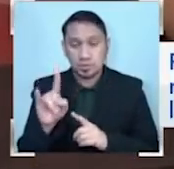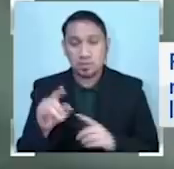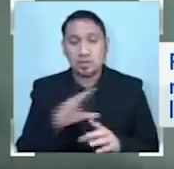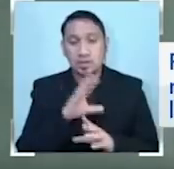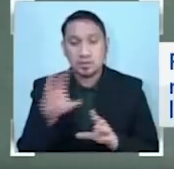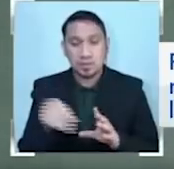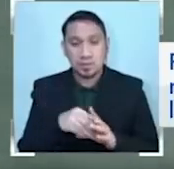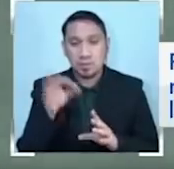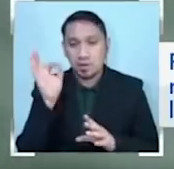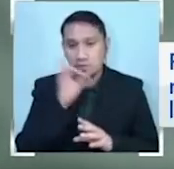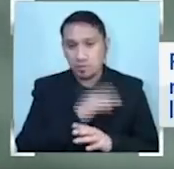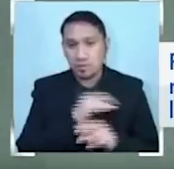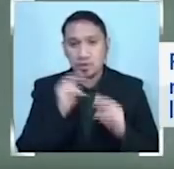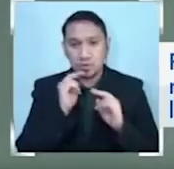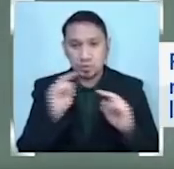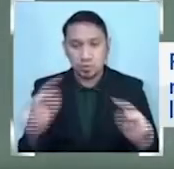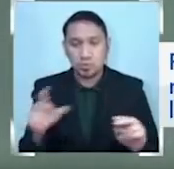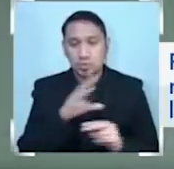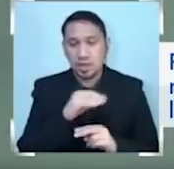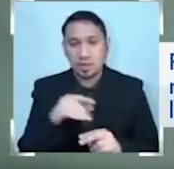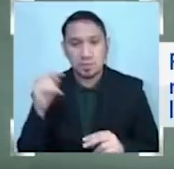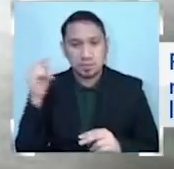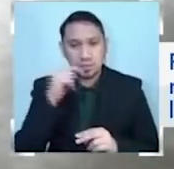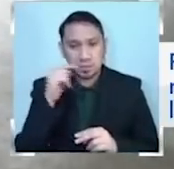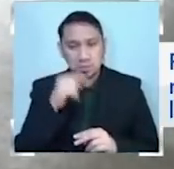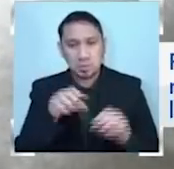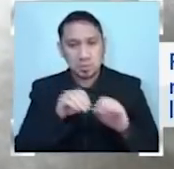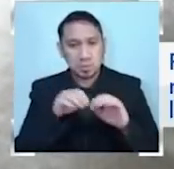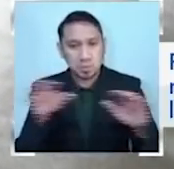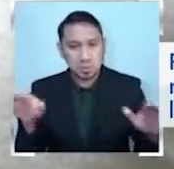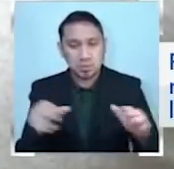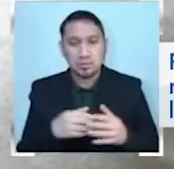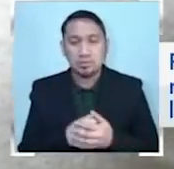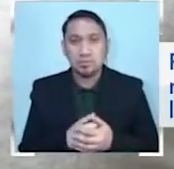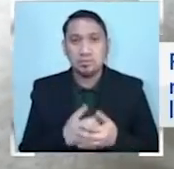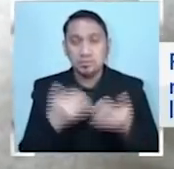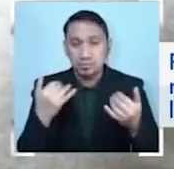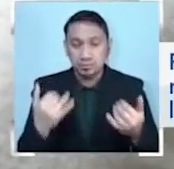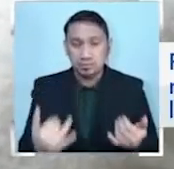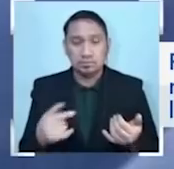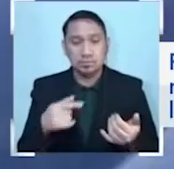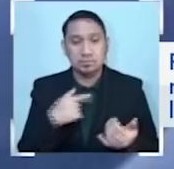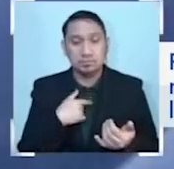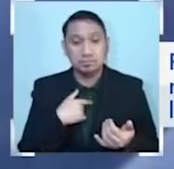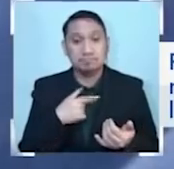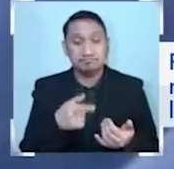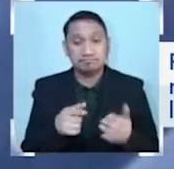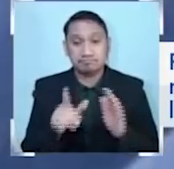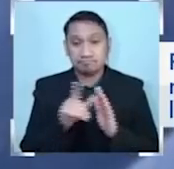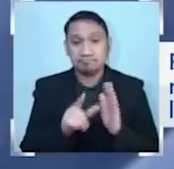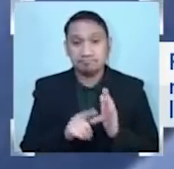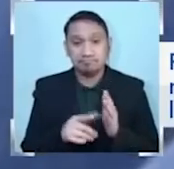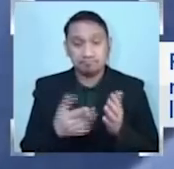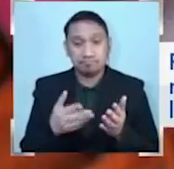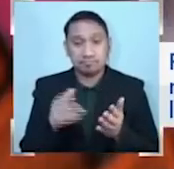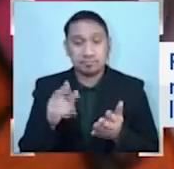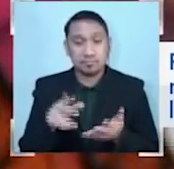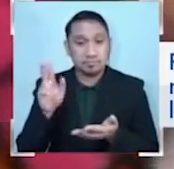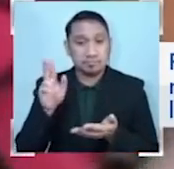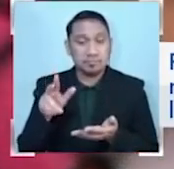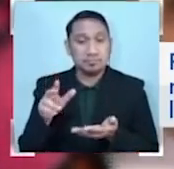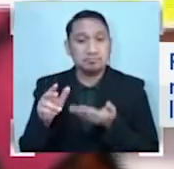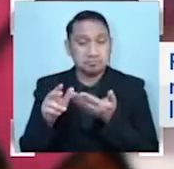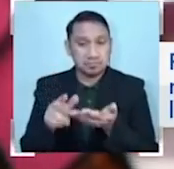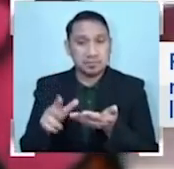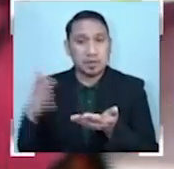at cyber libel. Ratified na ng Kongreso ang Bicameral Conference Committee report ng panukala at pirma na lang ni Pangulong Duterte ang